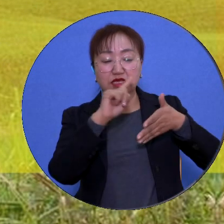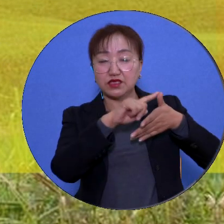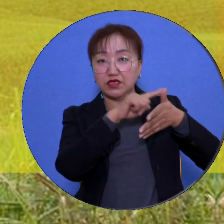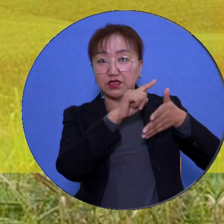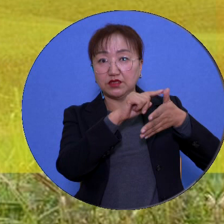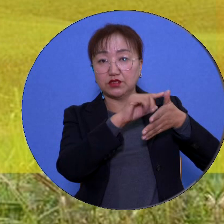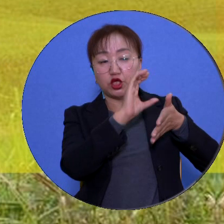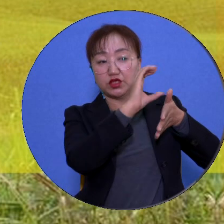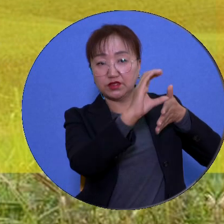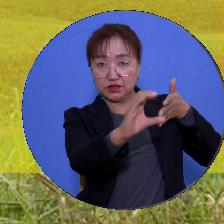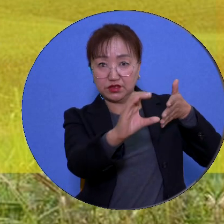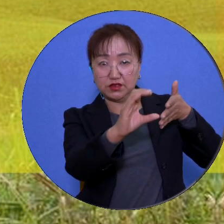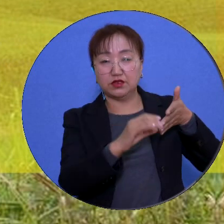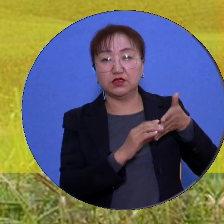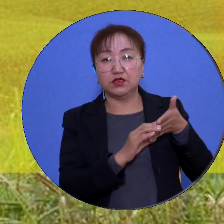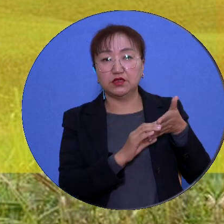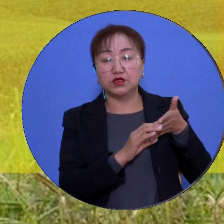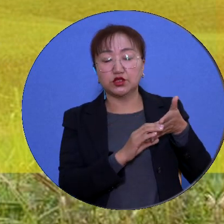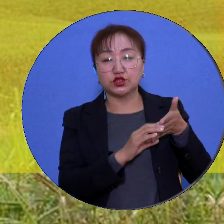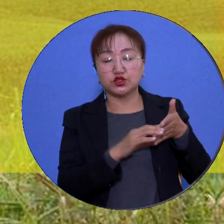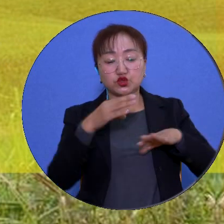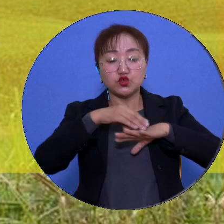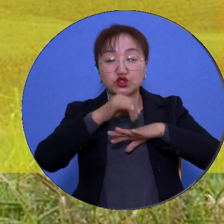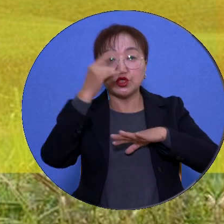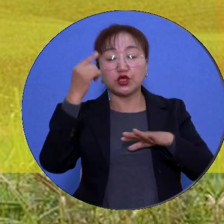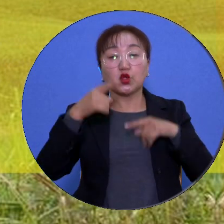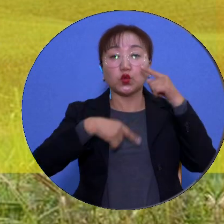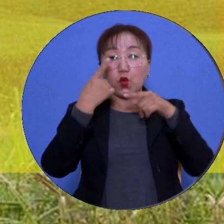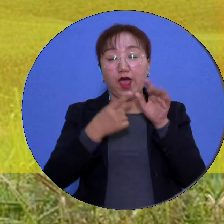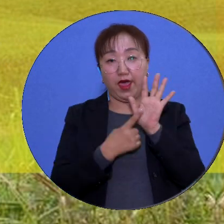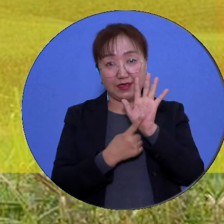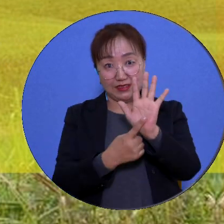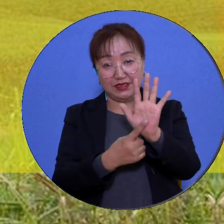དེད